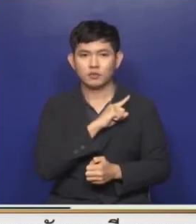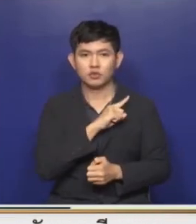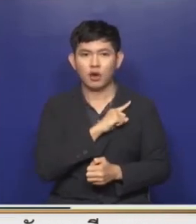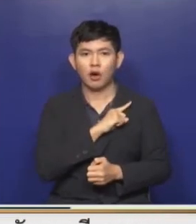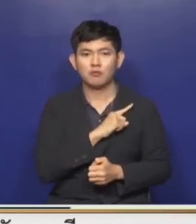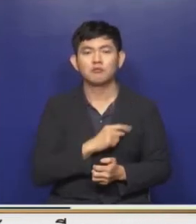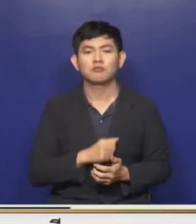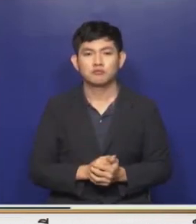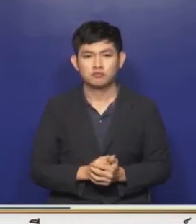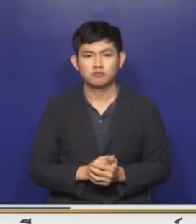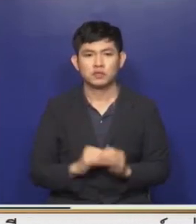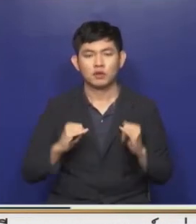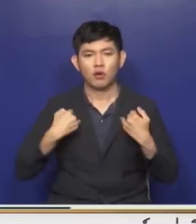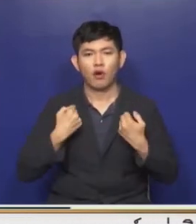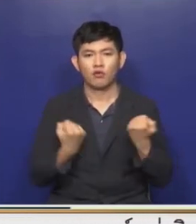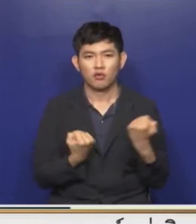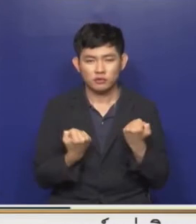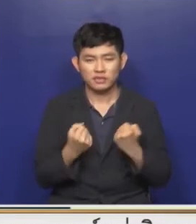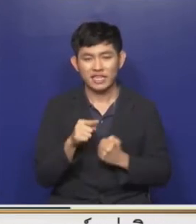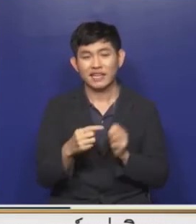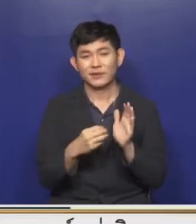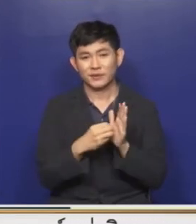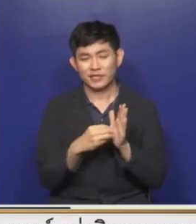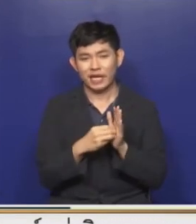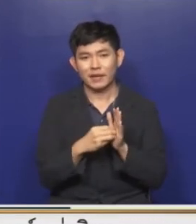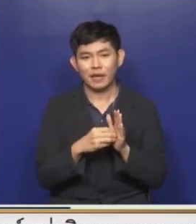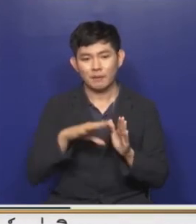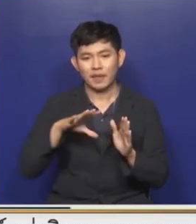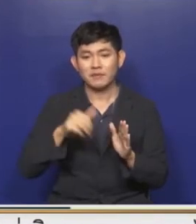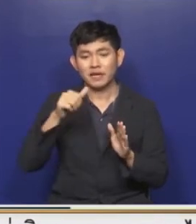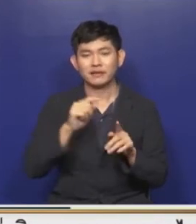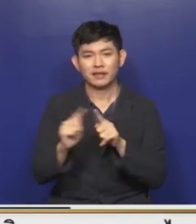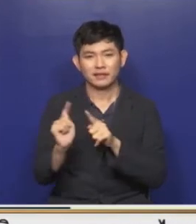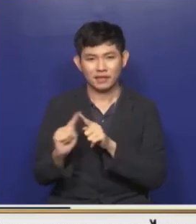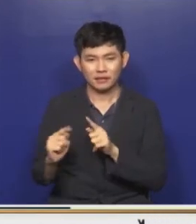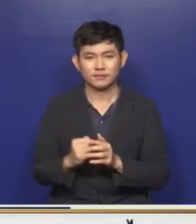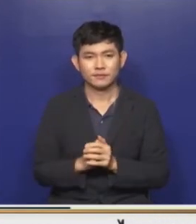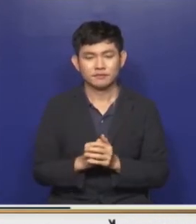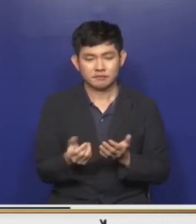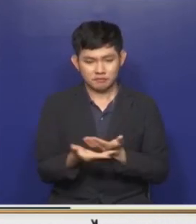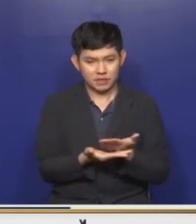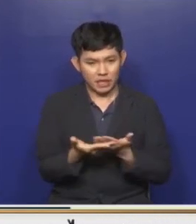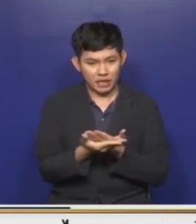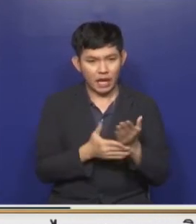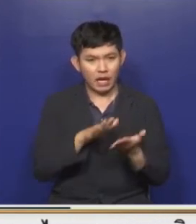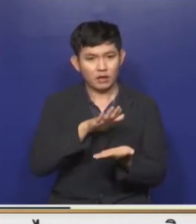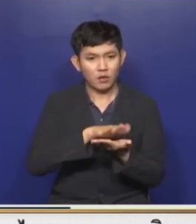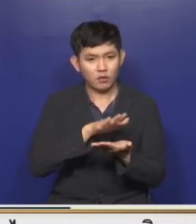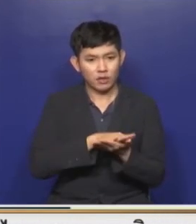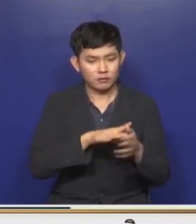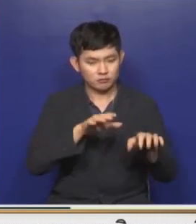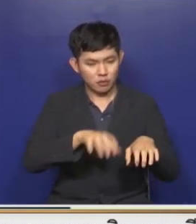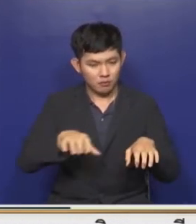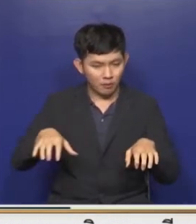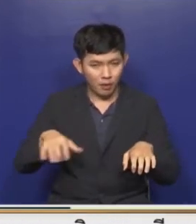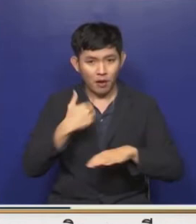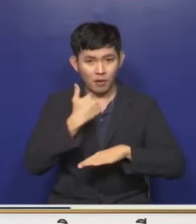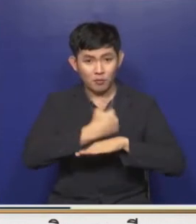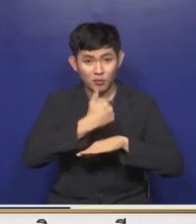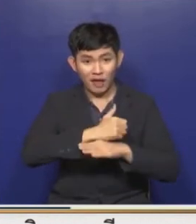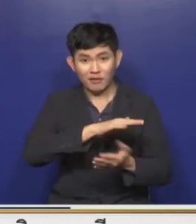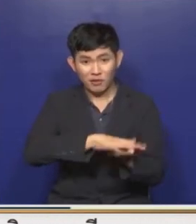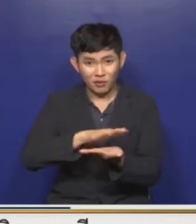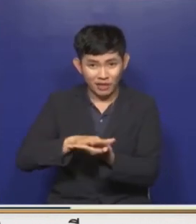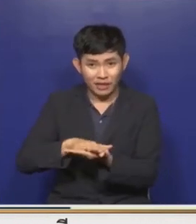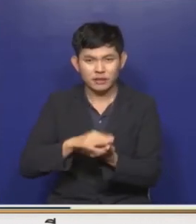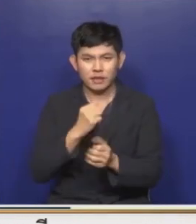ใสวของกงเทฏมหานคร แลเรองใหญ่นอกจากนั้นยัมีการพริจAN ให้แต่ละโงเรีนให้ผบริหารแตลโงเรี